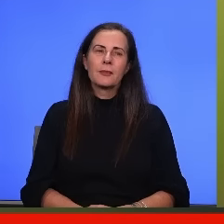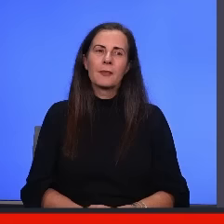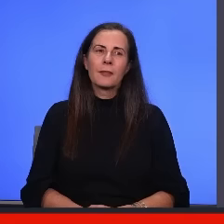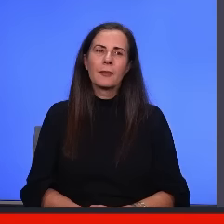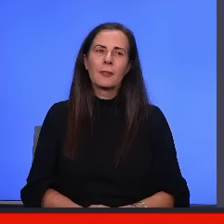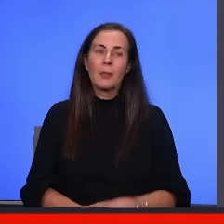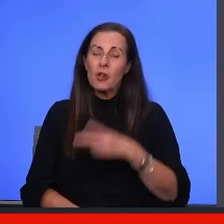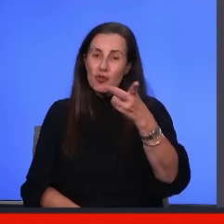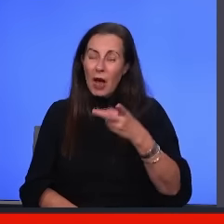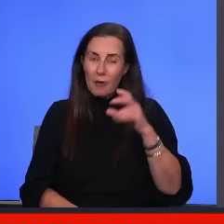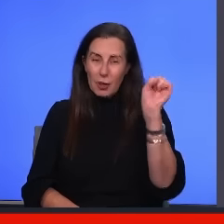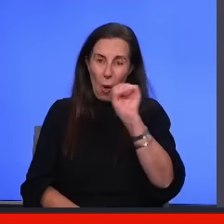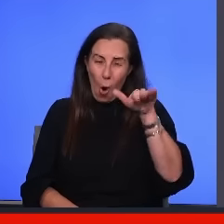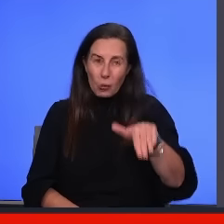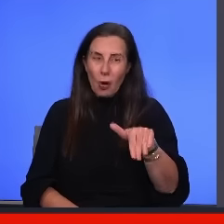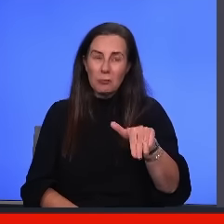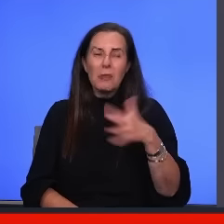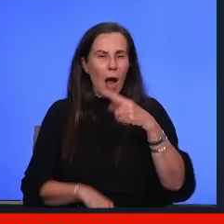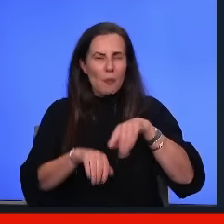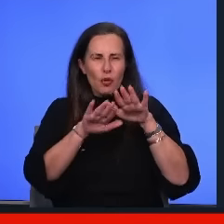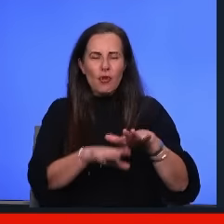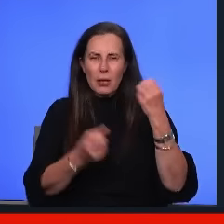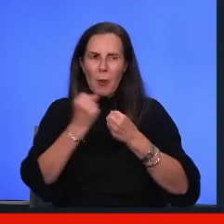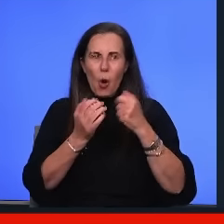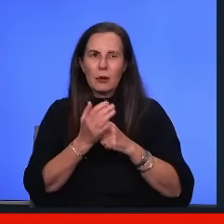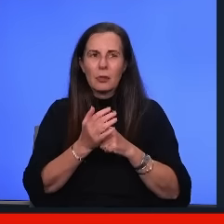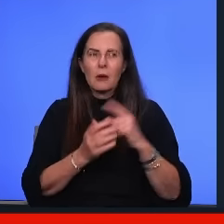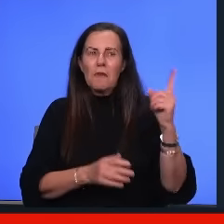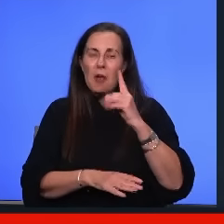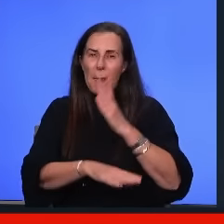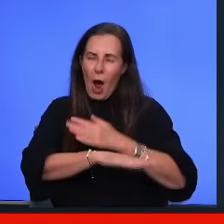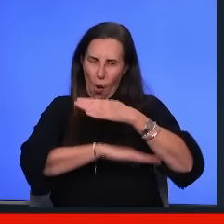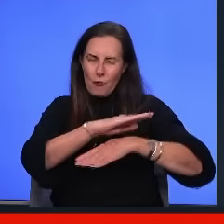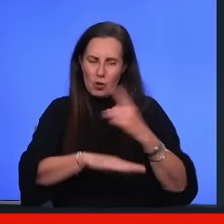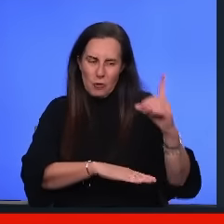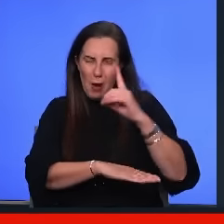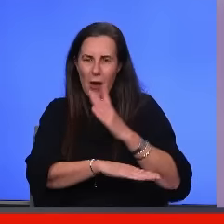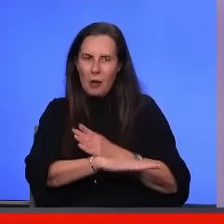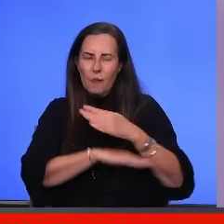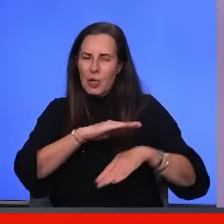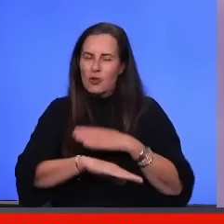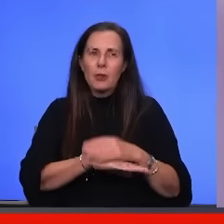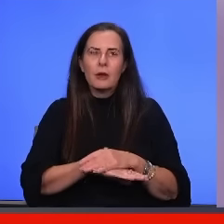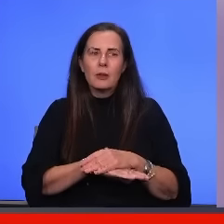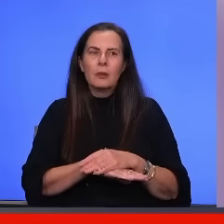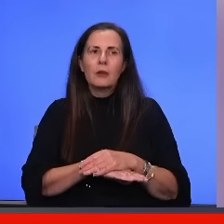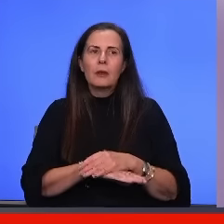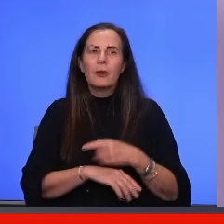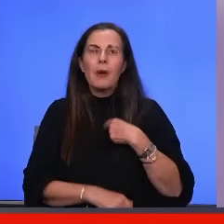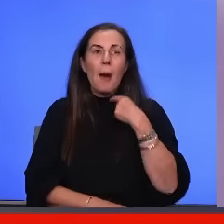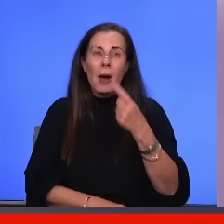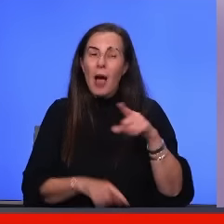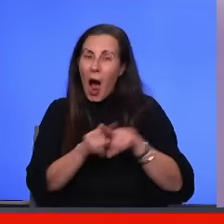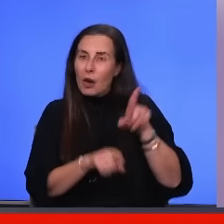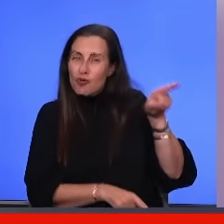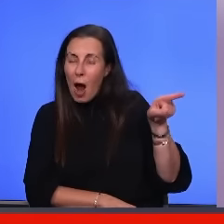שכבתי שם באוטו כמה שעות, ואז הגיע איזה חובש, ובאיזשהו שלב אמרתי לו, אחי שוכב שם,